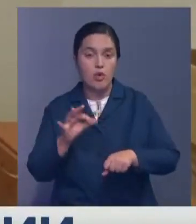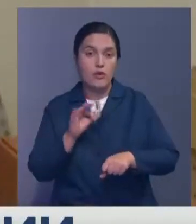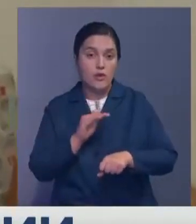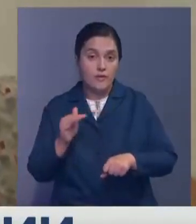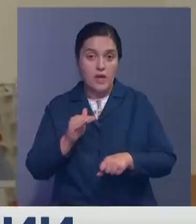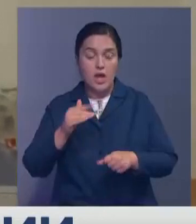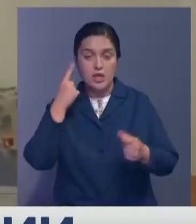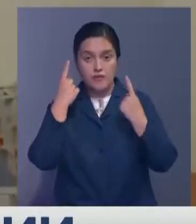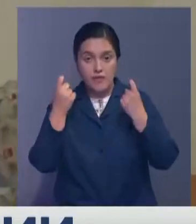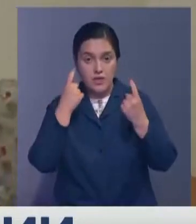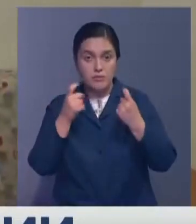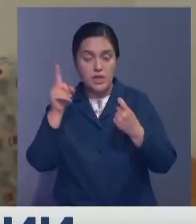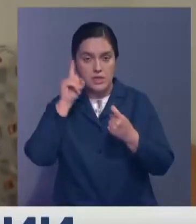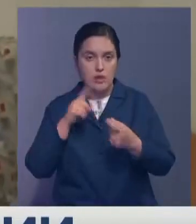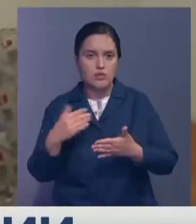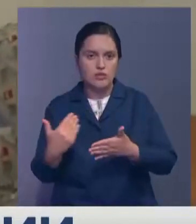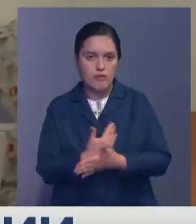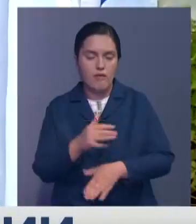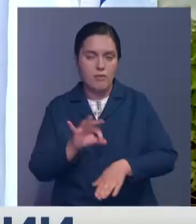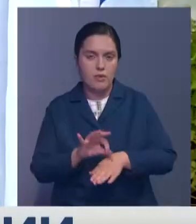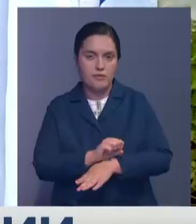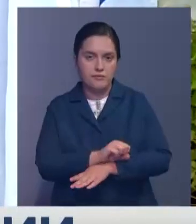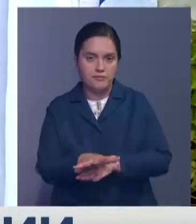информации, Израиль накрыла вторая волна пандемии.